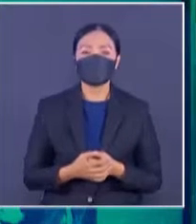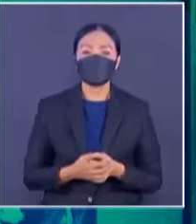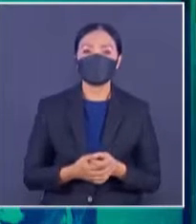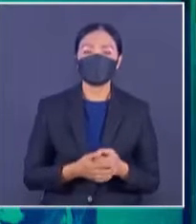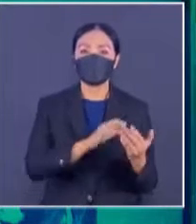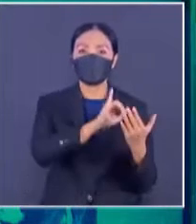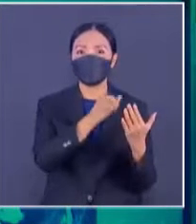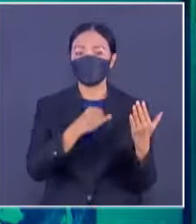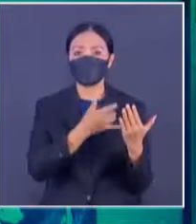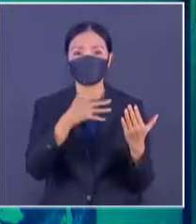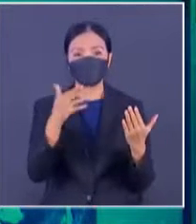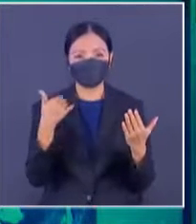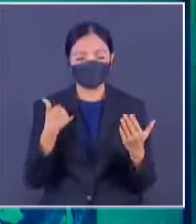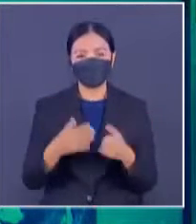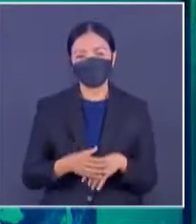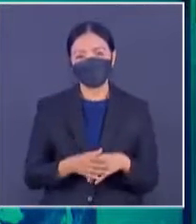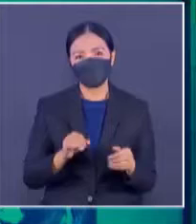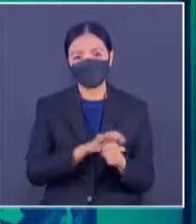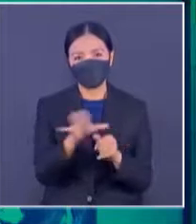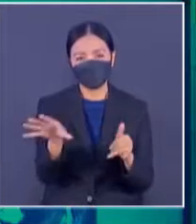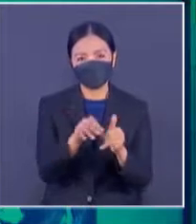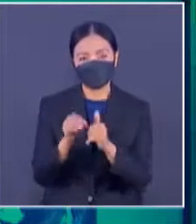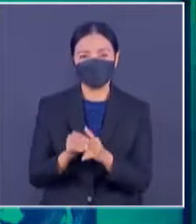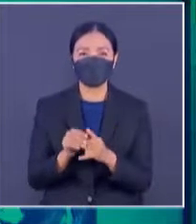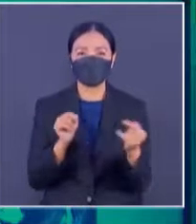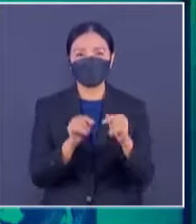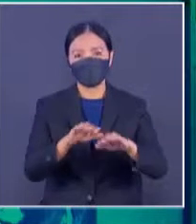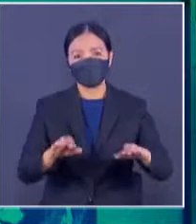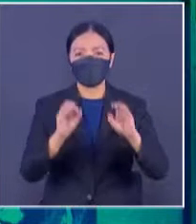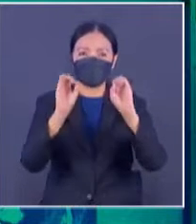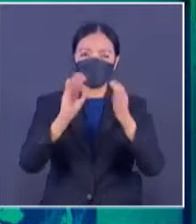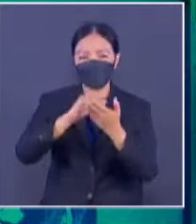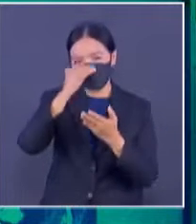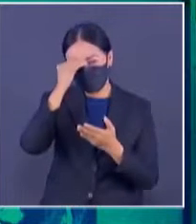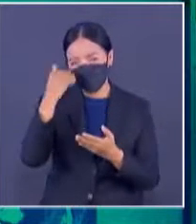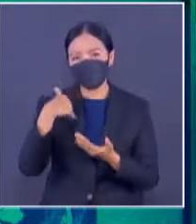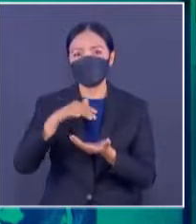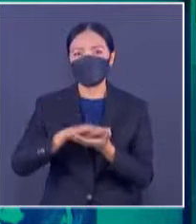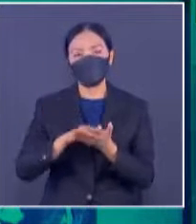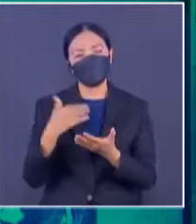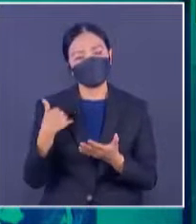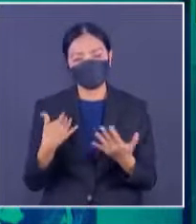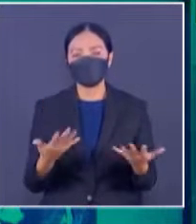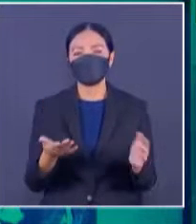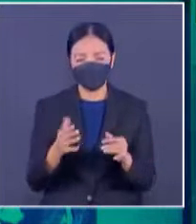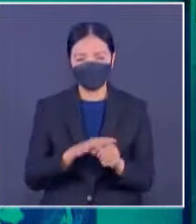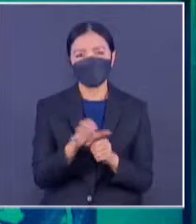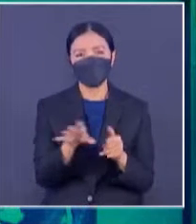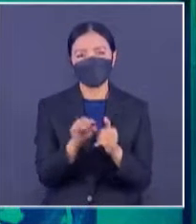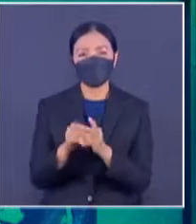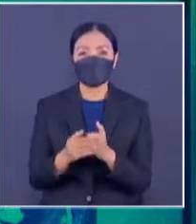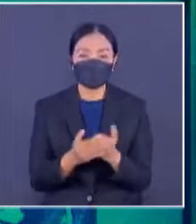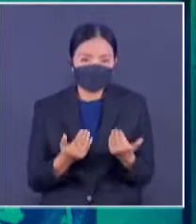ในต่างจังหวัดเนี่ยนะครับมีคลัสเตอร์เกี่ยวเนื่องกับเด็กๆคุณครูนักเรียนแล้วก็โรงเรียนเกิดขึ้นในหลายพื้นที่นะครับณ